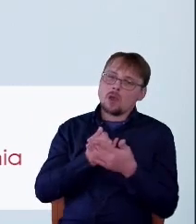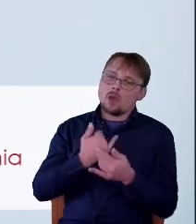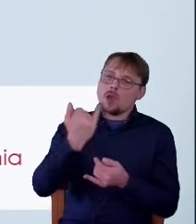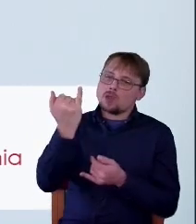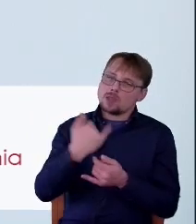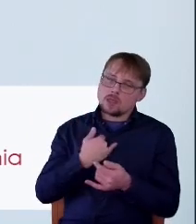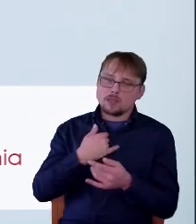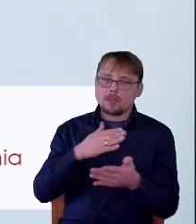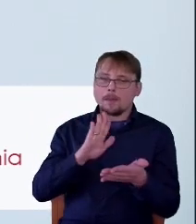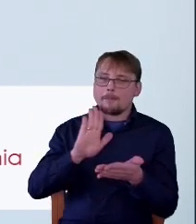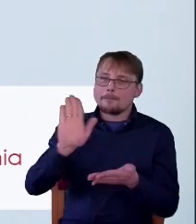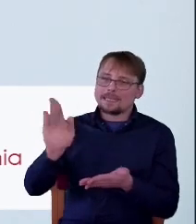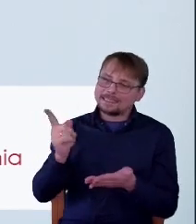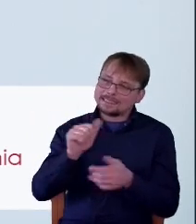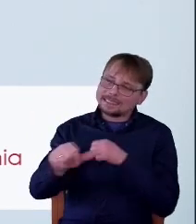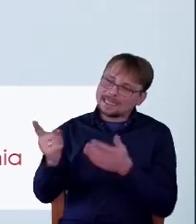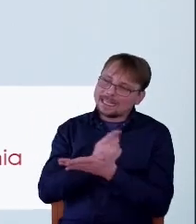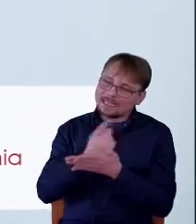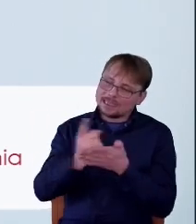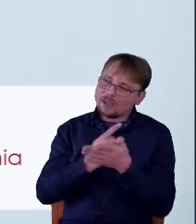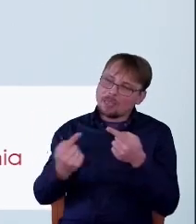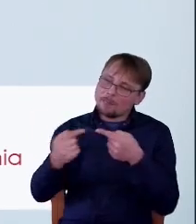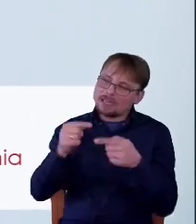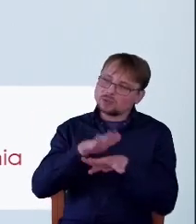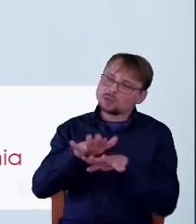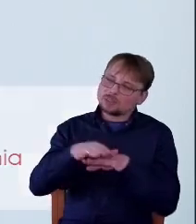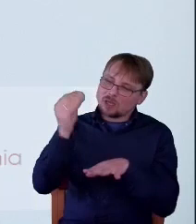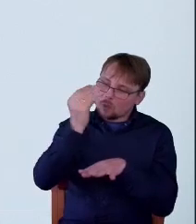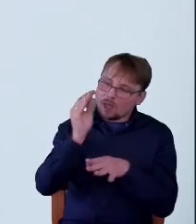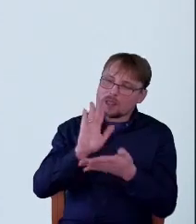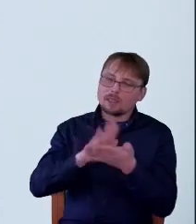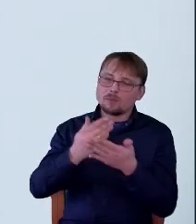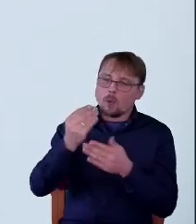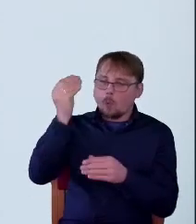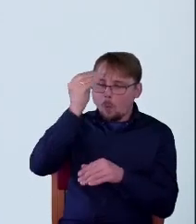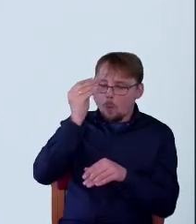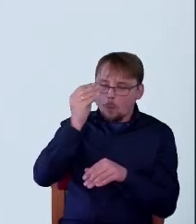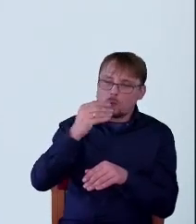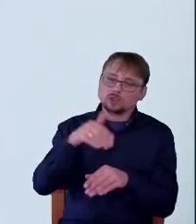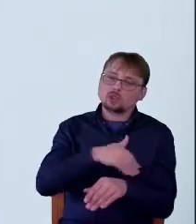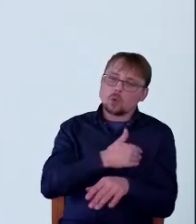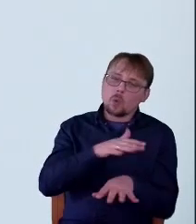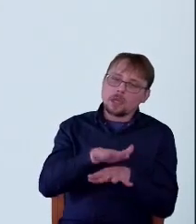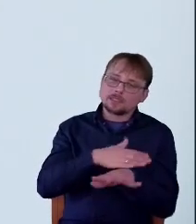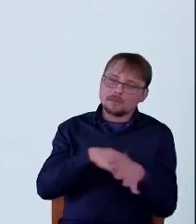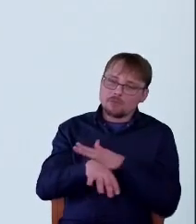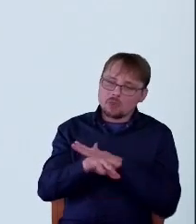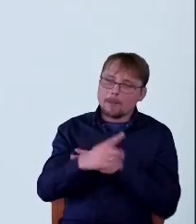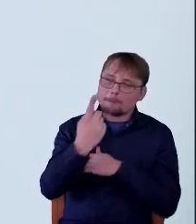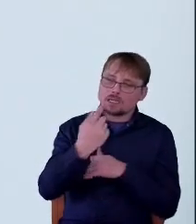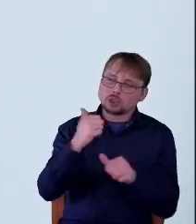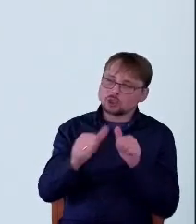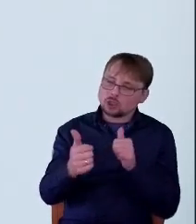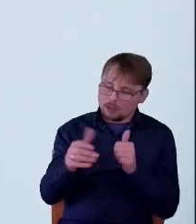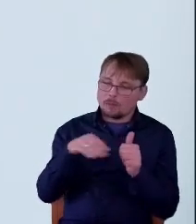społecznie czy zagrożeni niedostosowaniem, a uczą się w szkołach, zasadniczych szkołach zawodowych czy szkołach branżowych pierwszego stopnia.